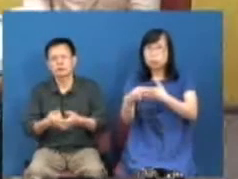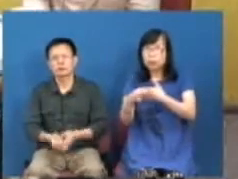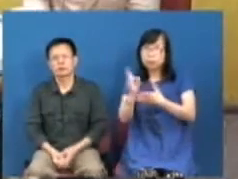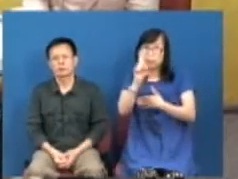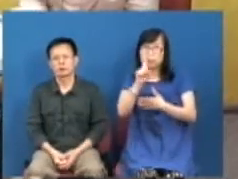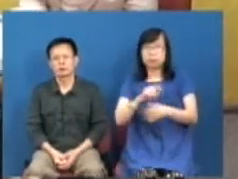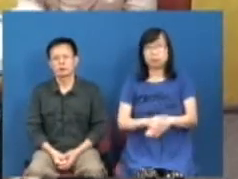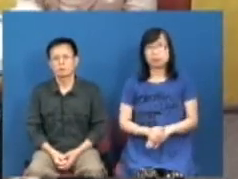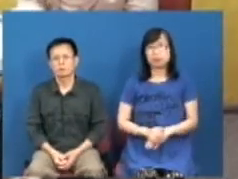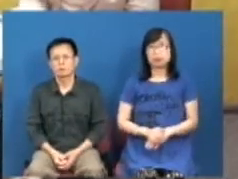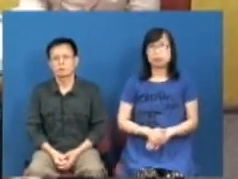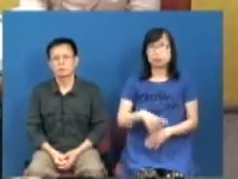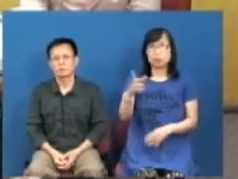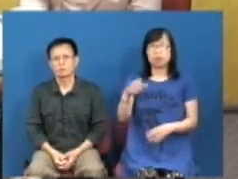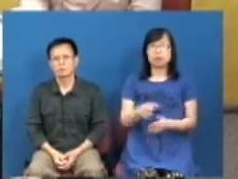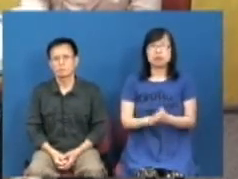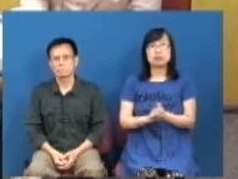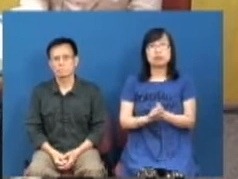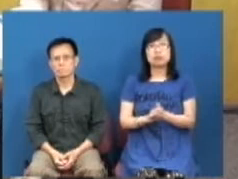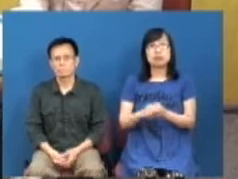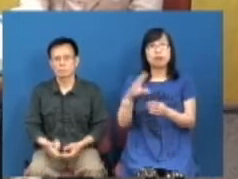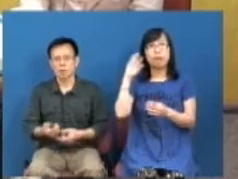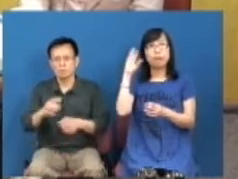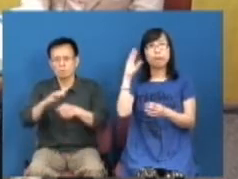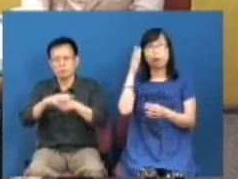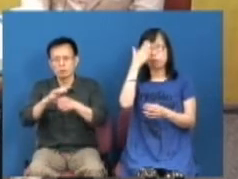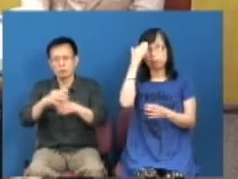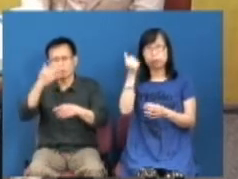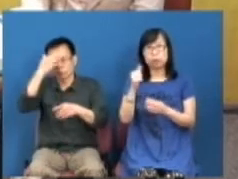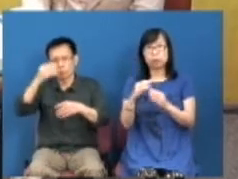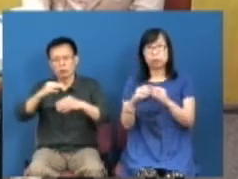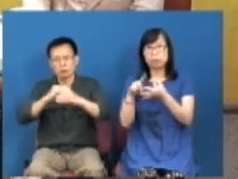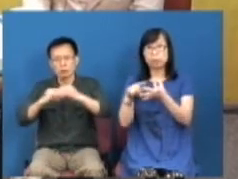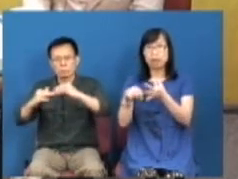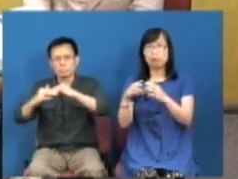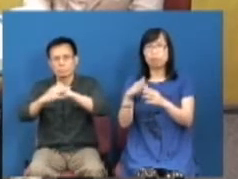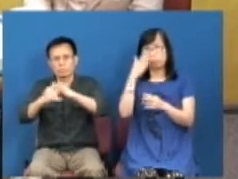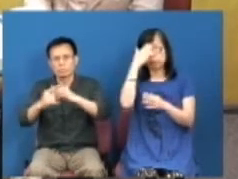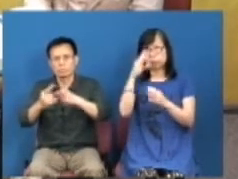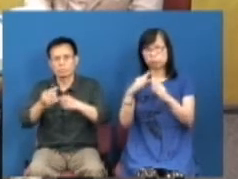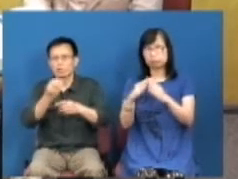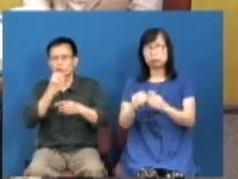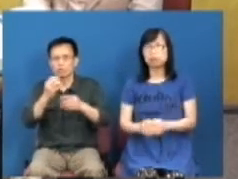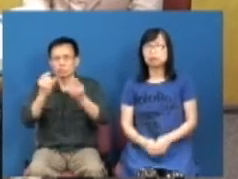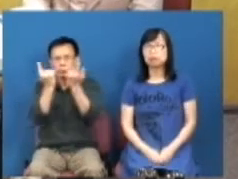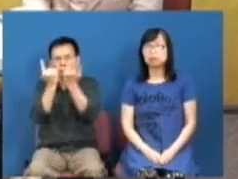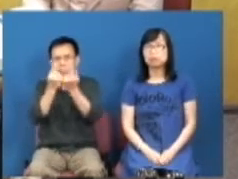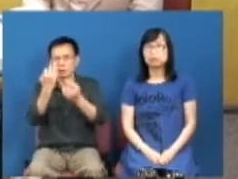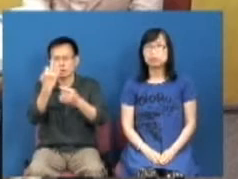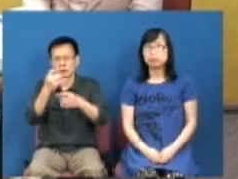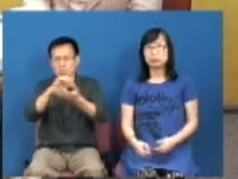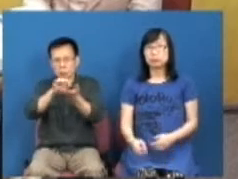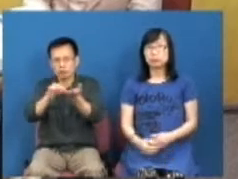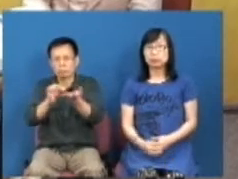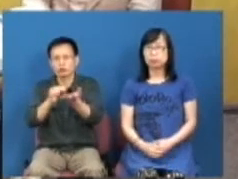度啊？即係如果你話以福島對面最 福島嚟嘅，應該東北三省或者係上海嗰邊咯，我諗就會